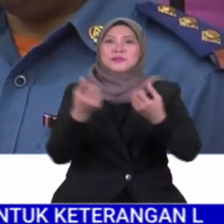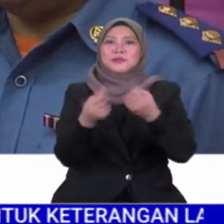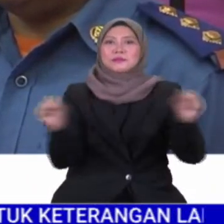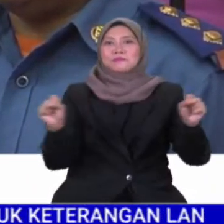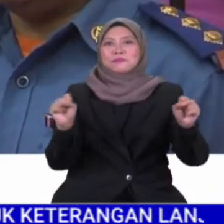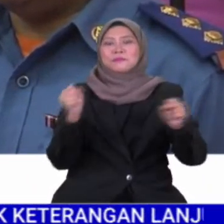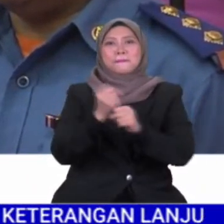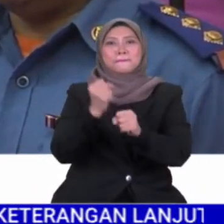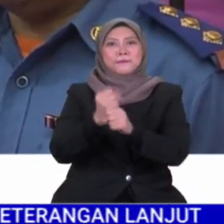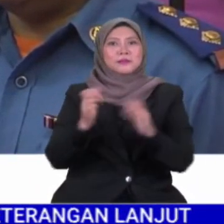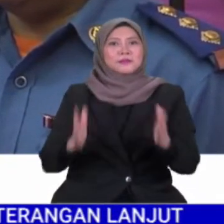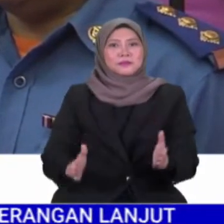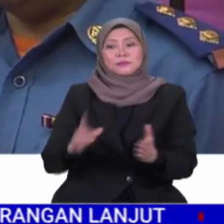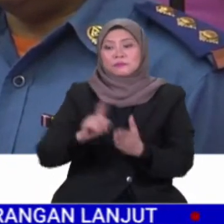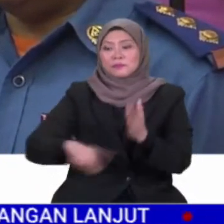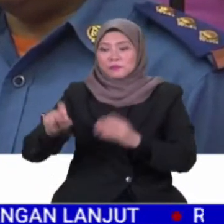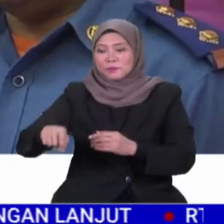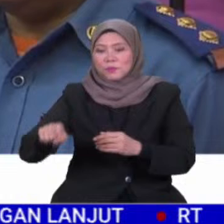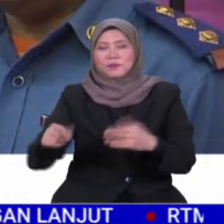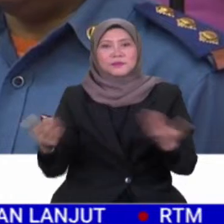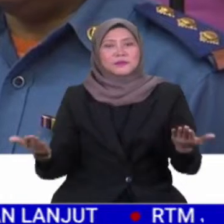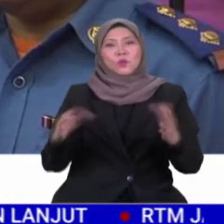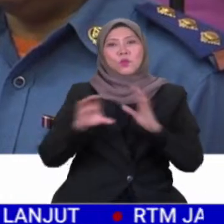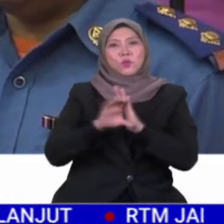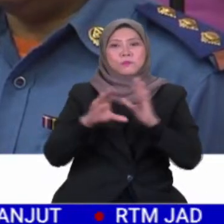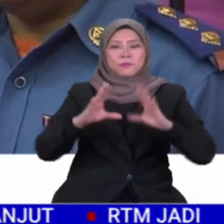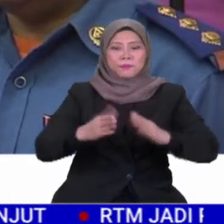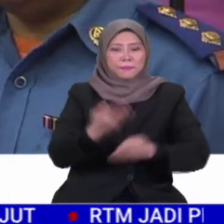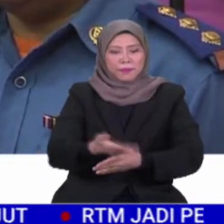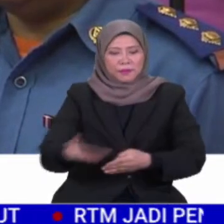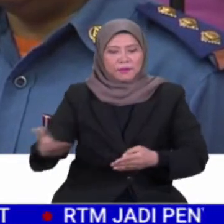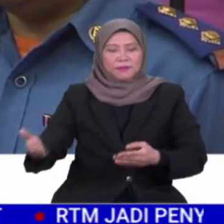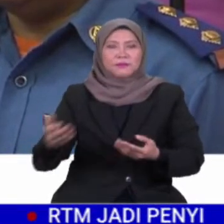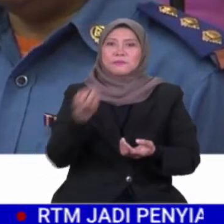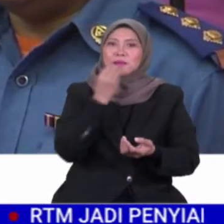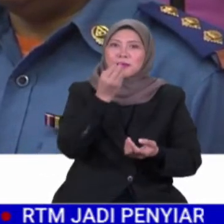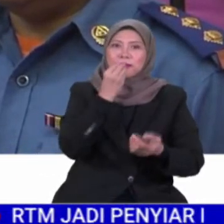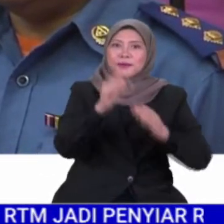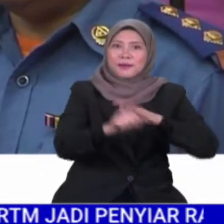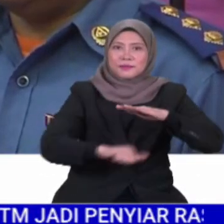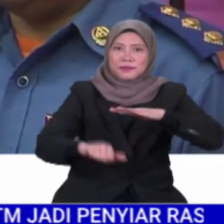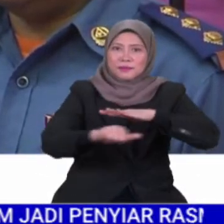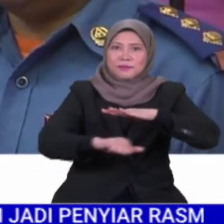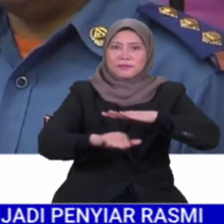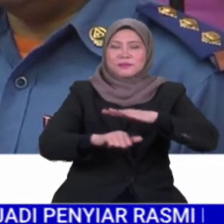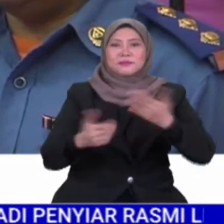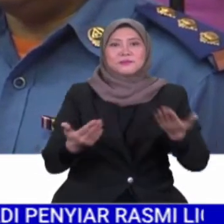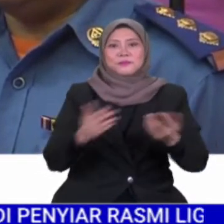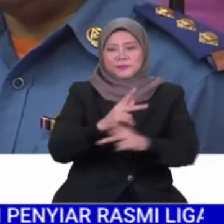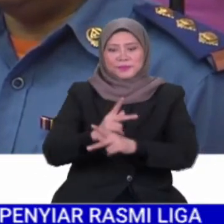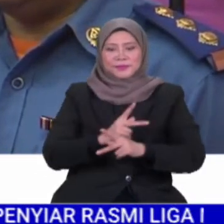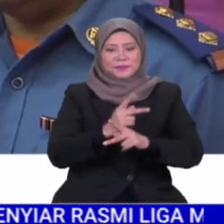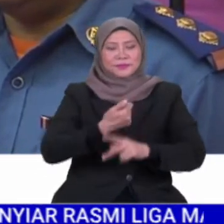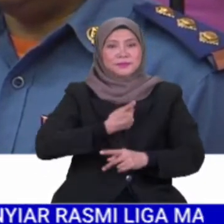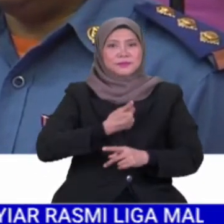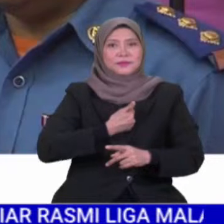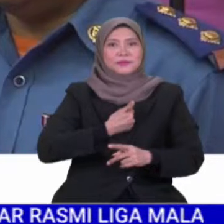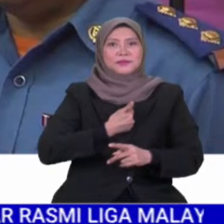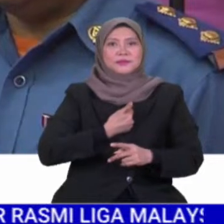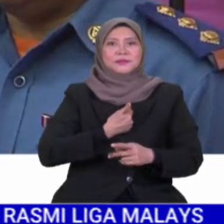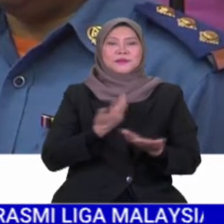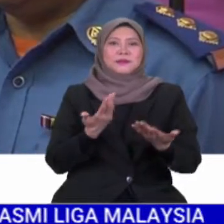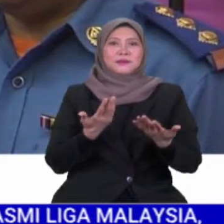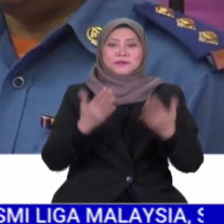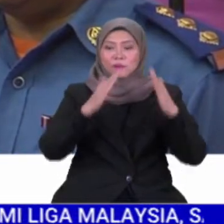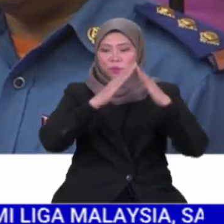tempatkan keperluan seperti toto, makanan asas, barangan penjagaan diri asas di